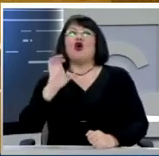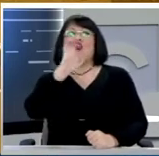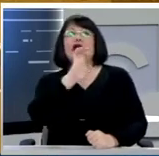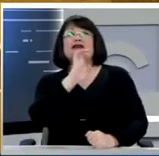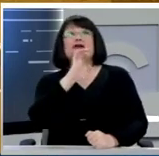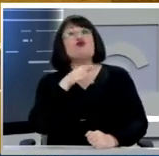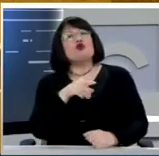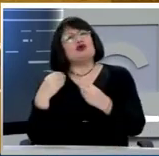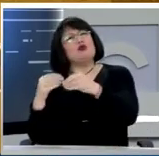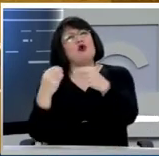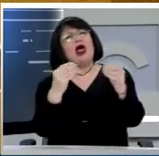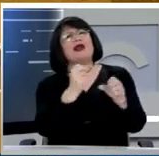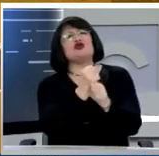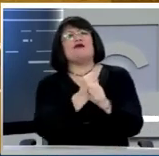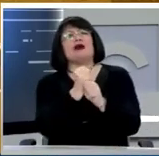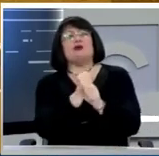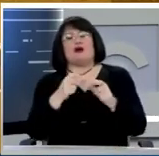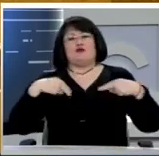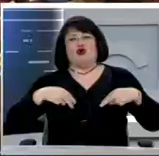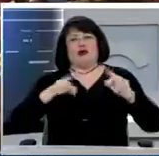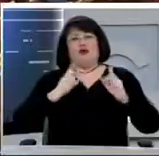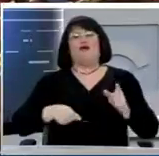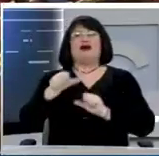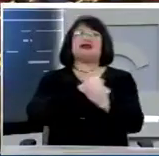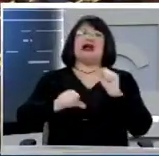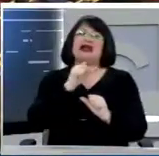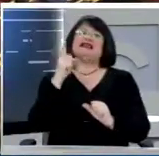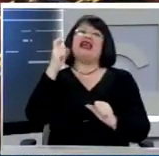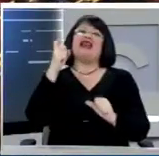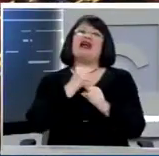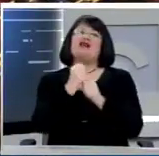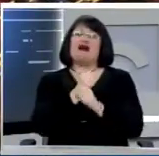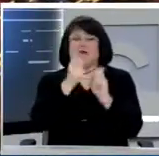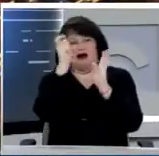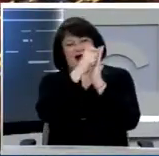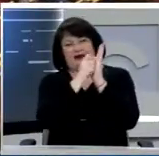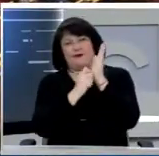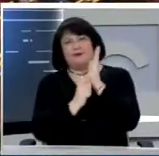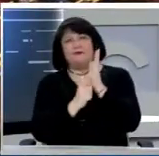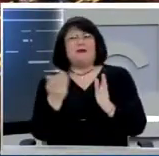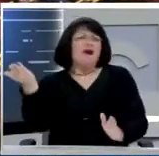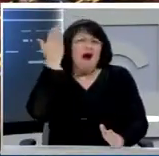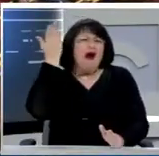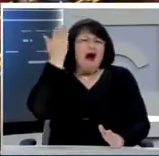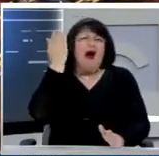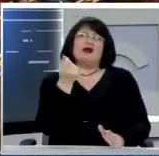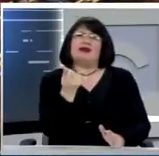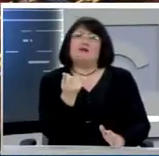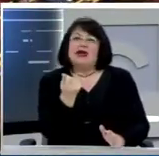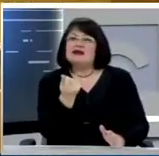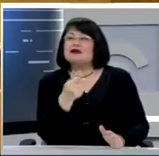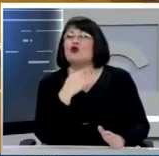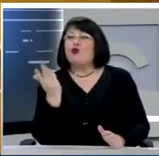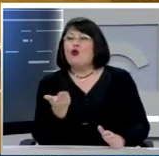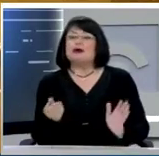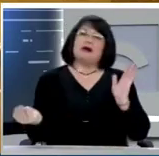κυκλοφορεί. Αλλάζει την υπουργική απόφαση. Μπαίνουν τα 10 φάρμακα με πολύ ψηλές τιμές. Και μόλις